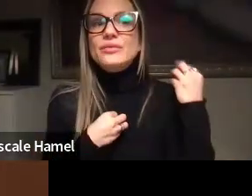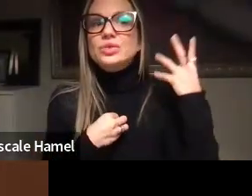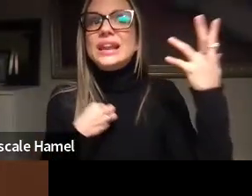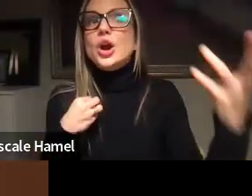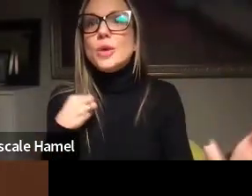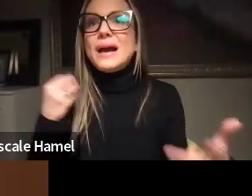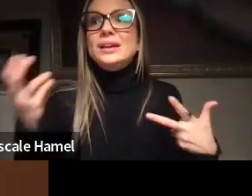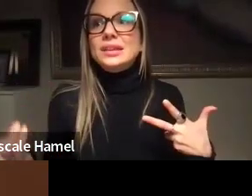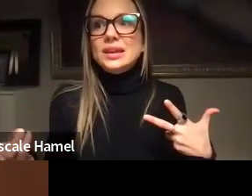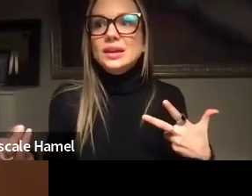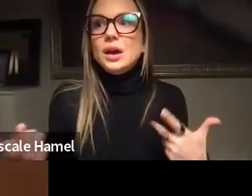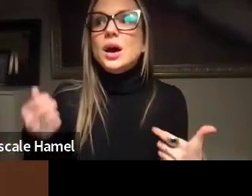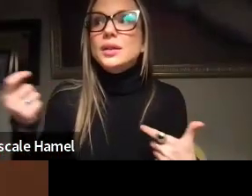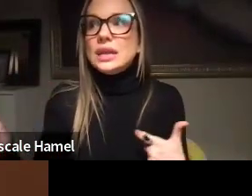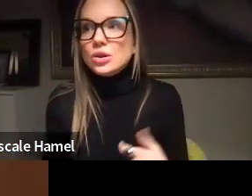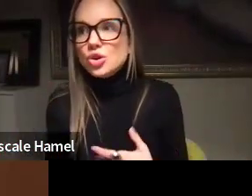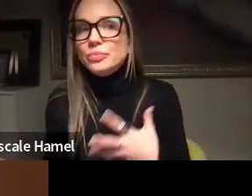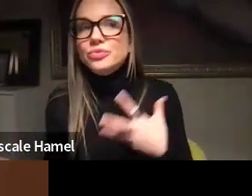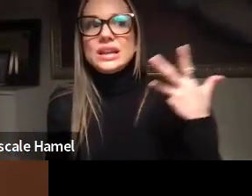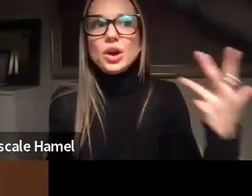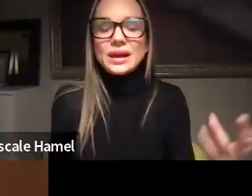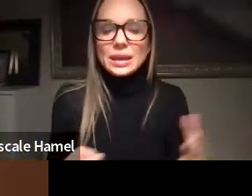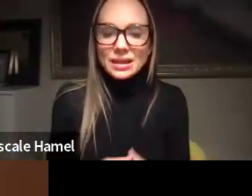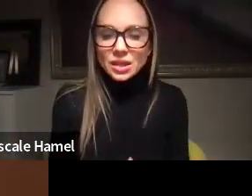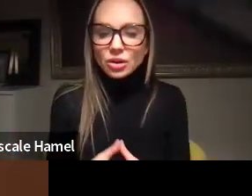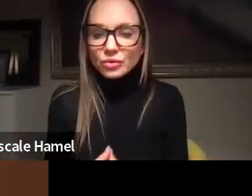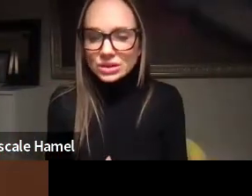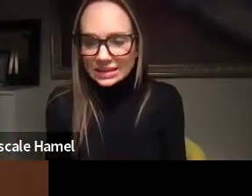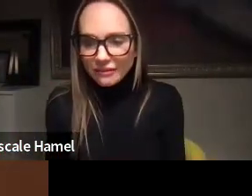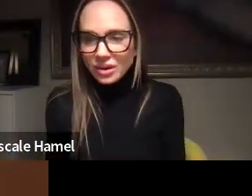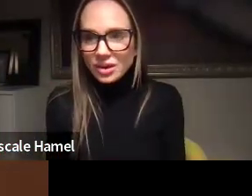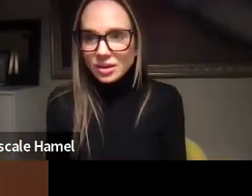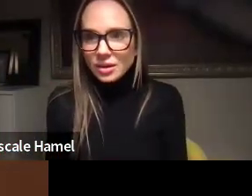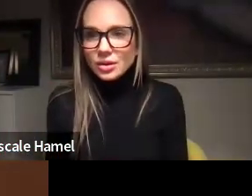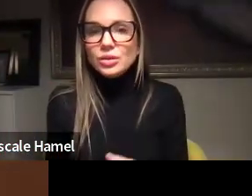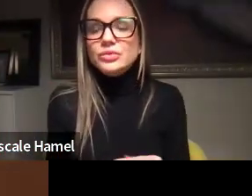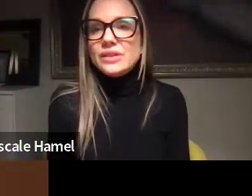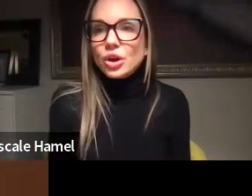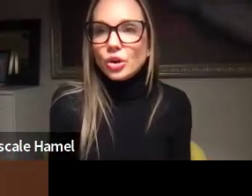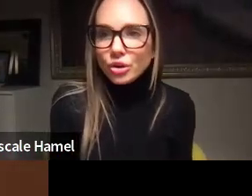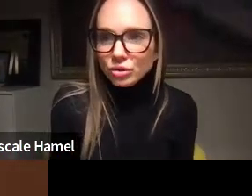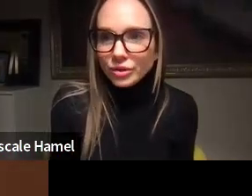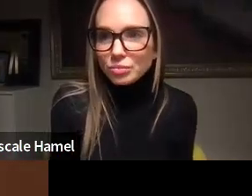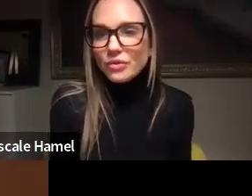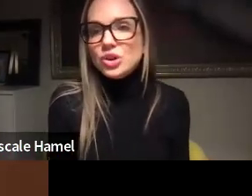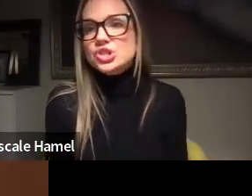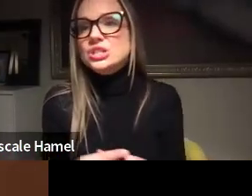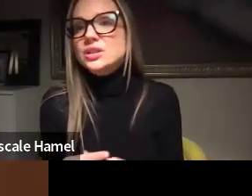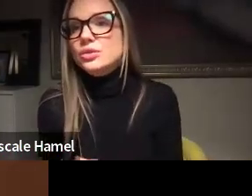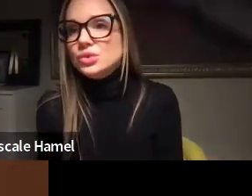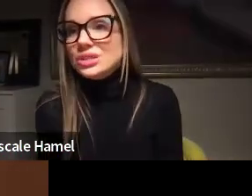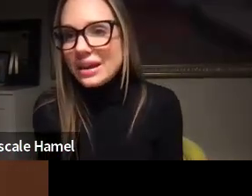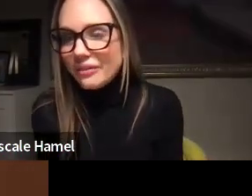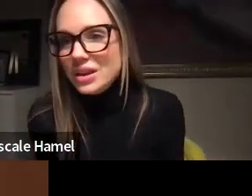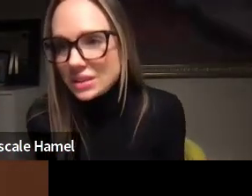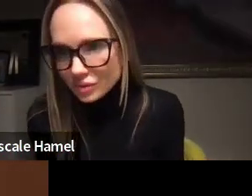magasins, vous allez remarquer des coupes, vous allez remarquer maintenant que vous le savez, que vous avez reconnu votre